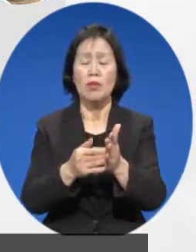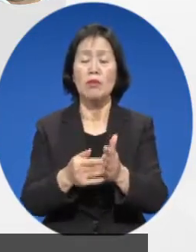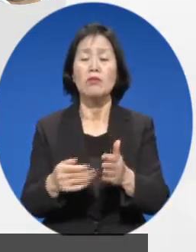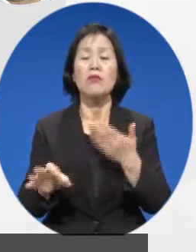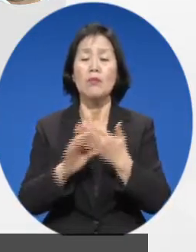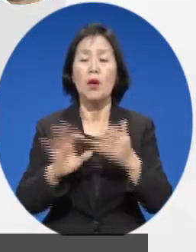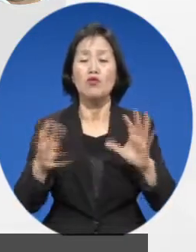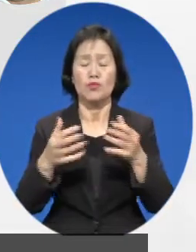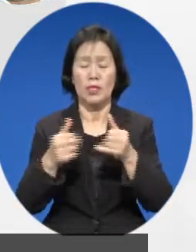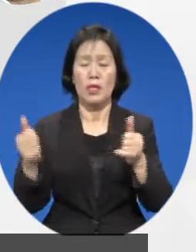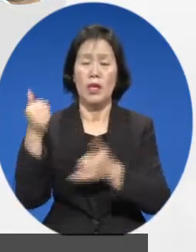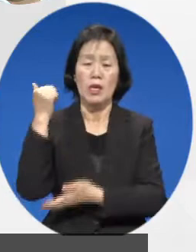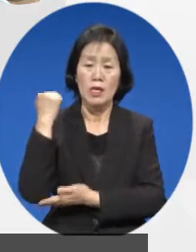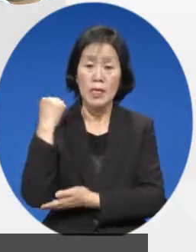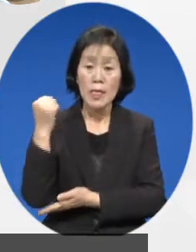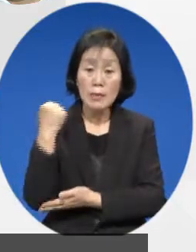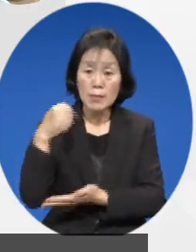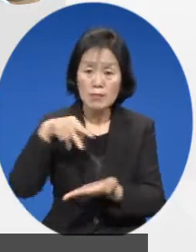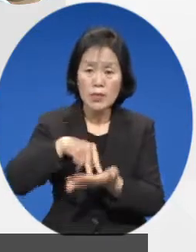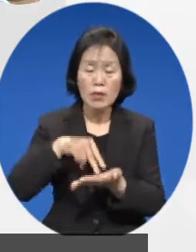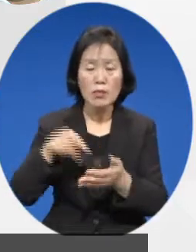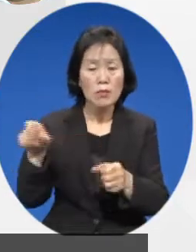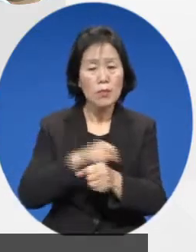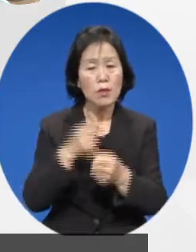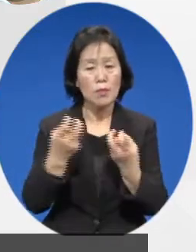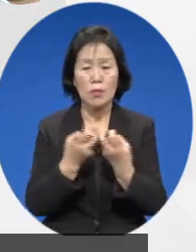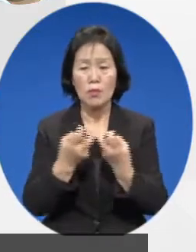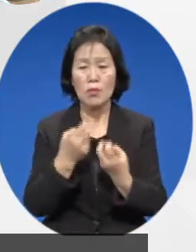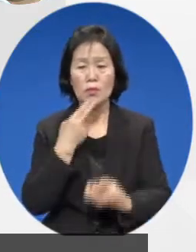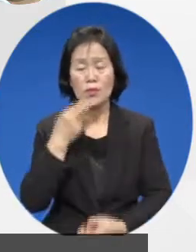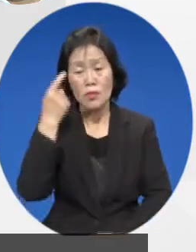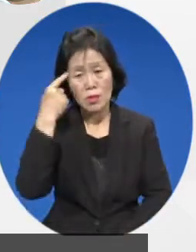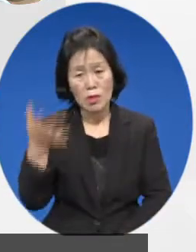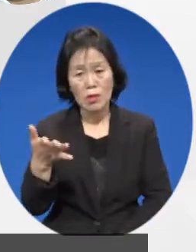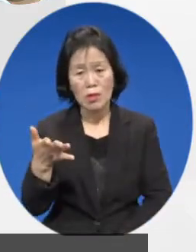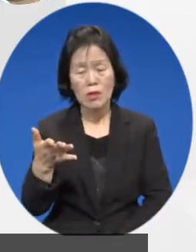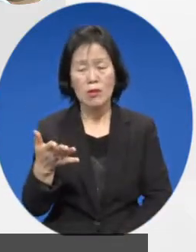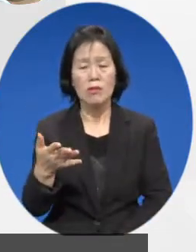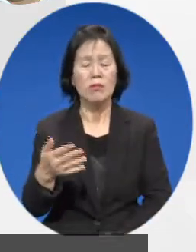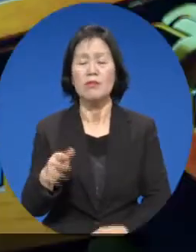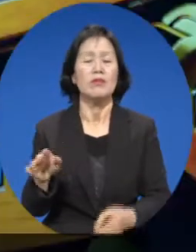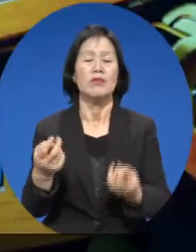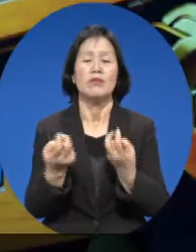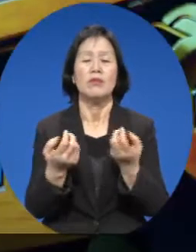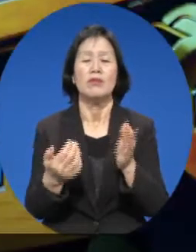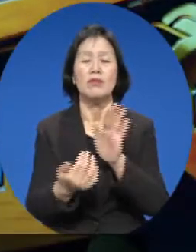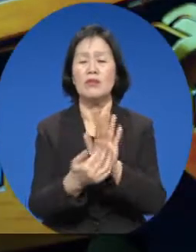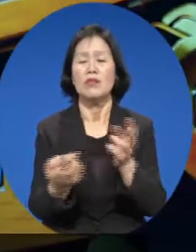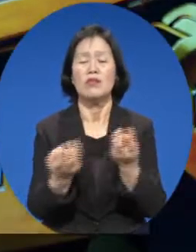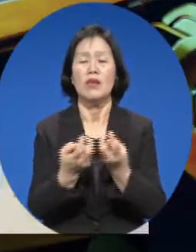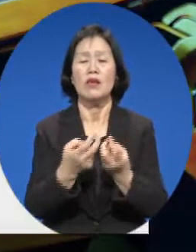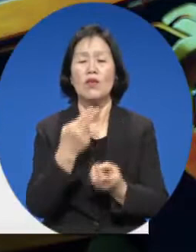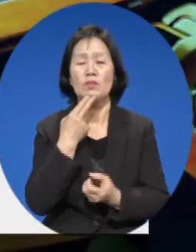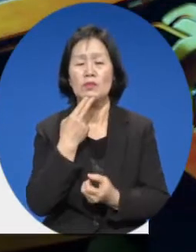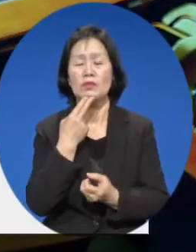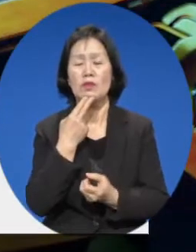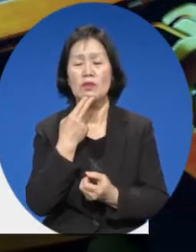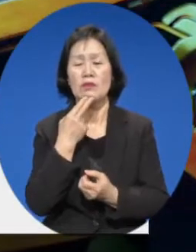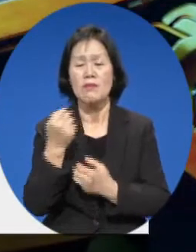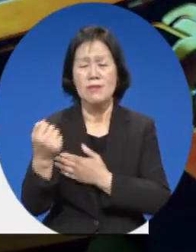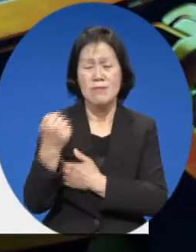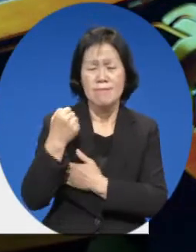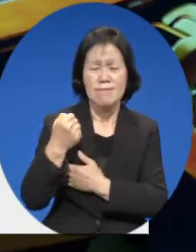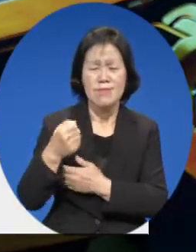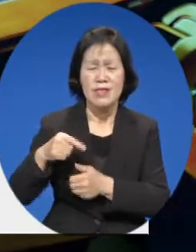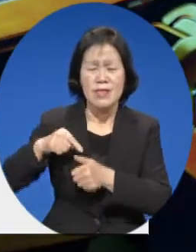장에서는 지금 별다른 수가 없지 않을까요 굉장 님 대책이 없습니다 4 사실 대책이란 것이 물리력을 행사한 데